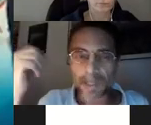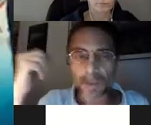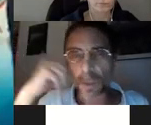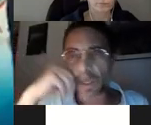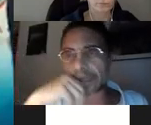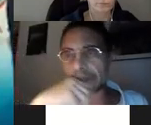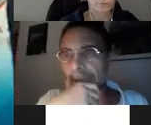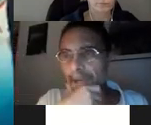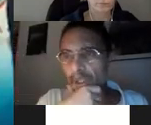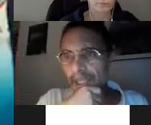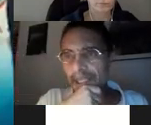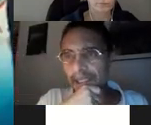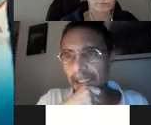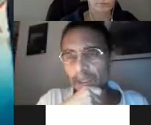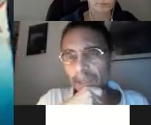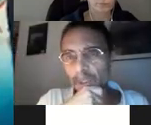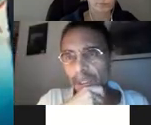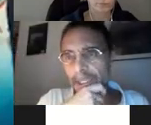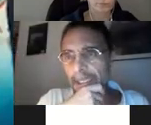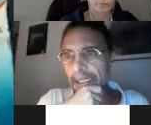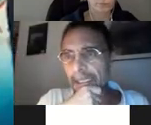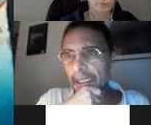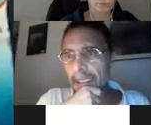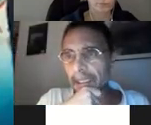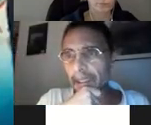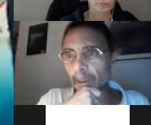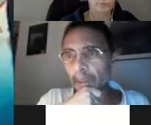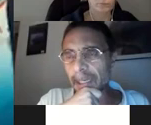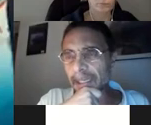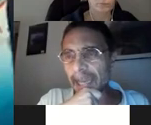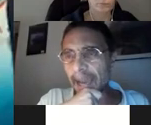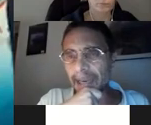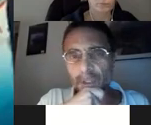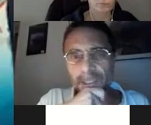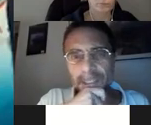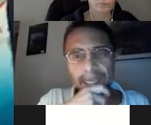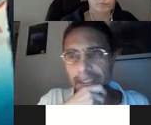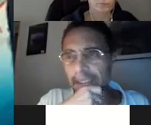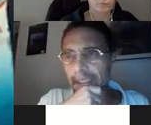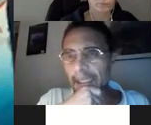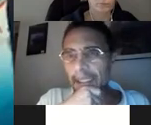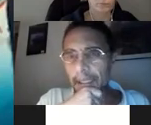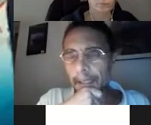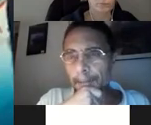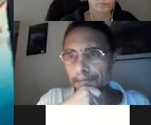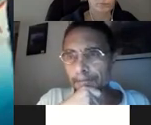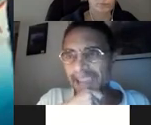della comunicazione dell'emergenza, del rischio dell'emergenza, come dire, richiama la necessità di